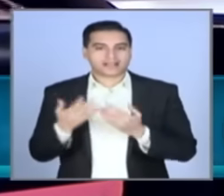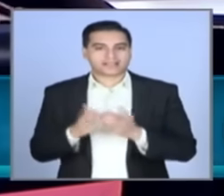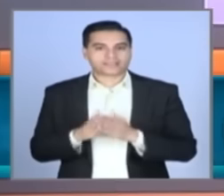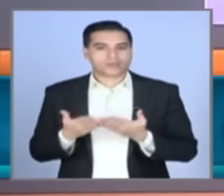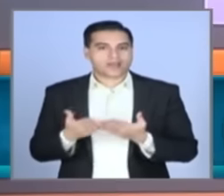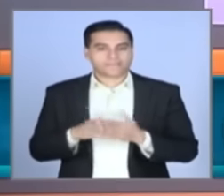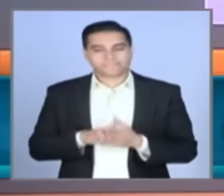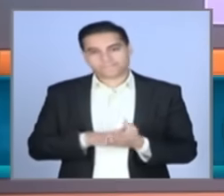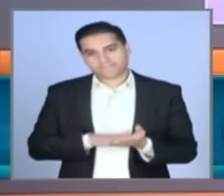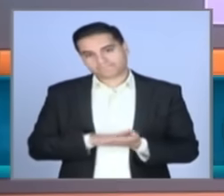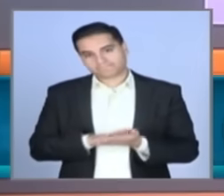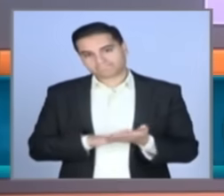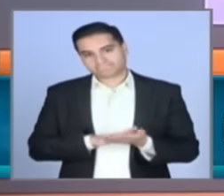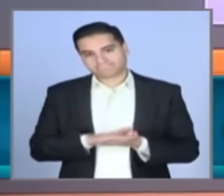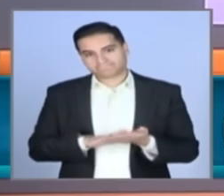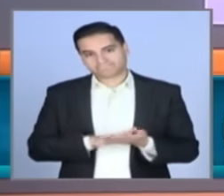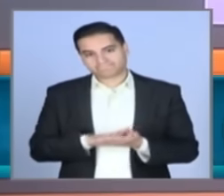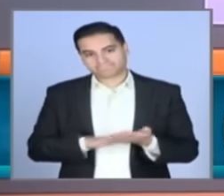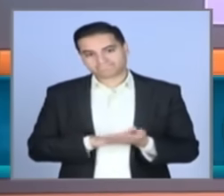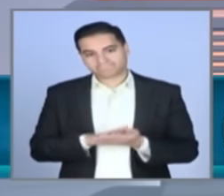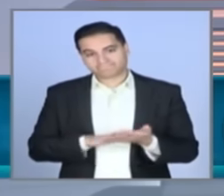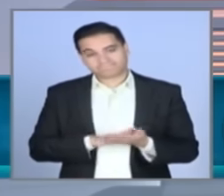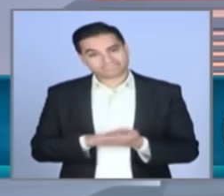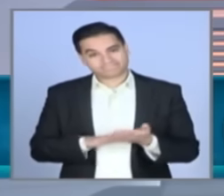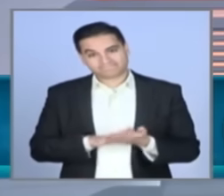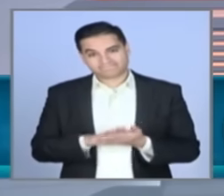في 3 يساوي كام؟